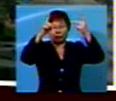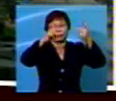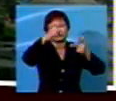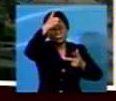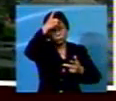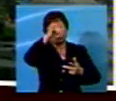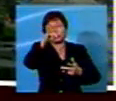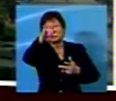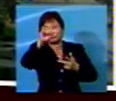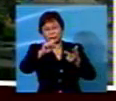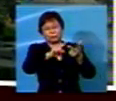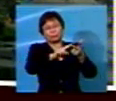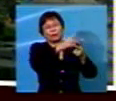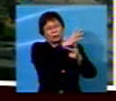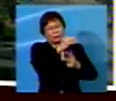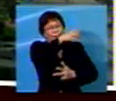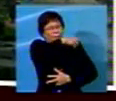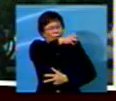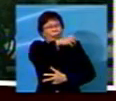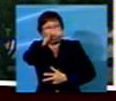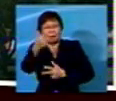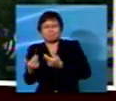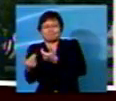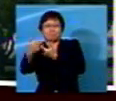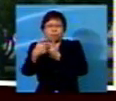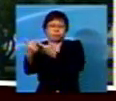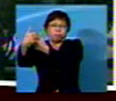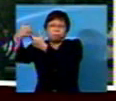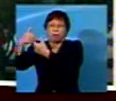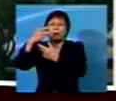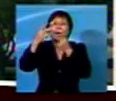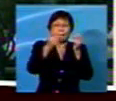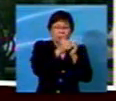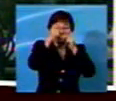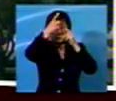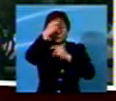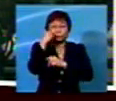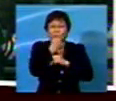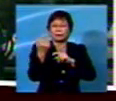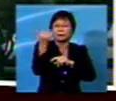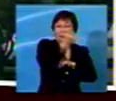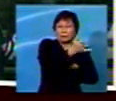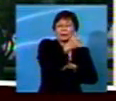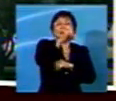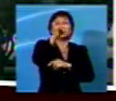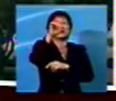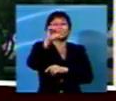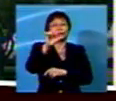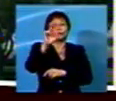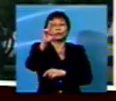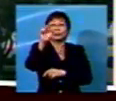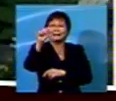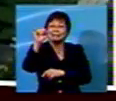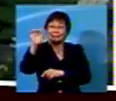Datuk Seri Idris jusof di samping beberapa pegawai kanan yang lain dan lawatan Datuk Seri Najib ke imiriah Arab bersatu